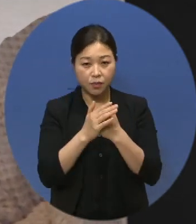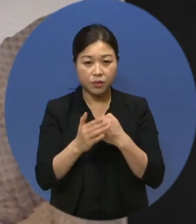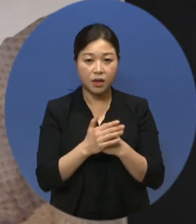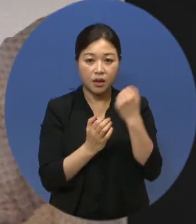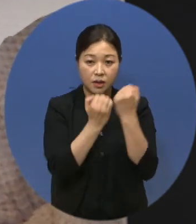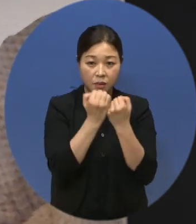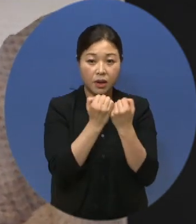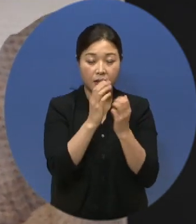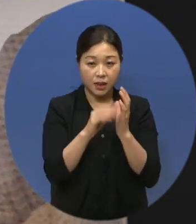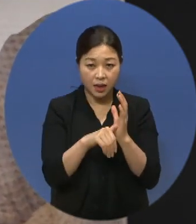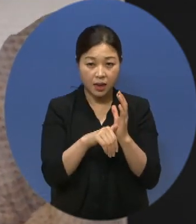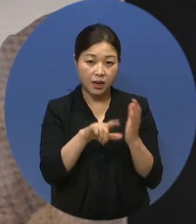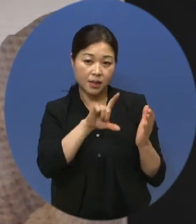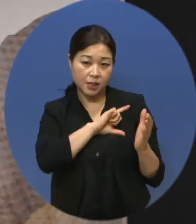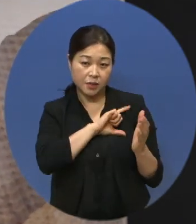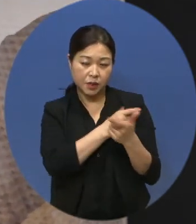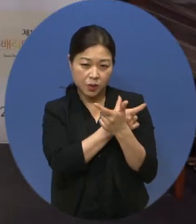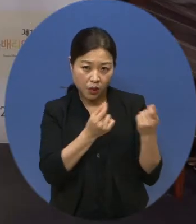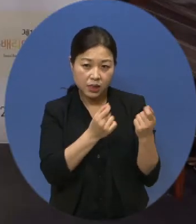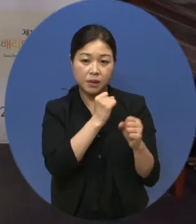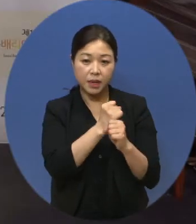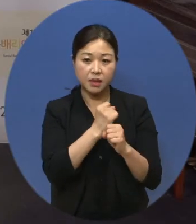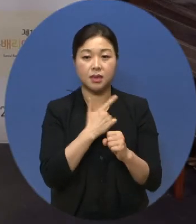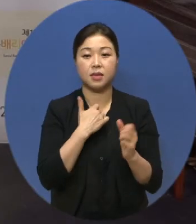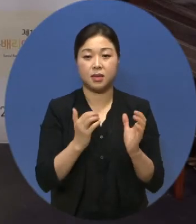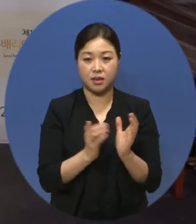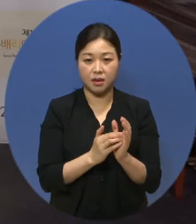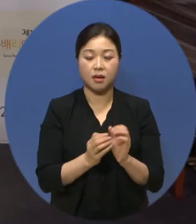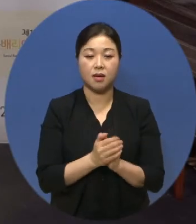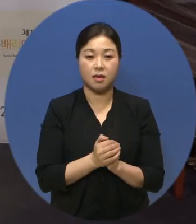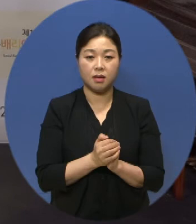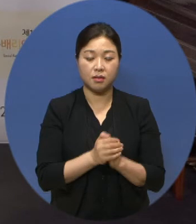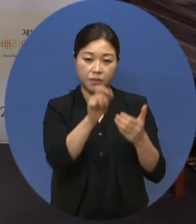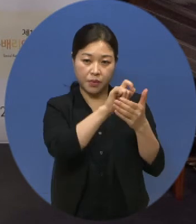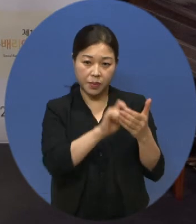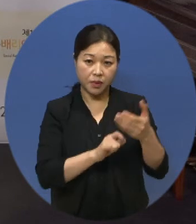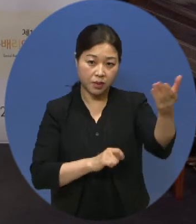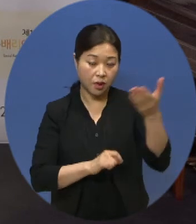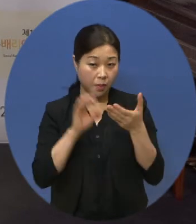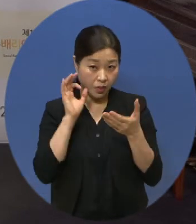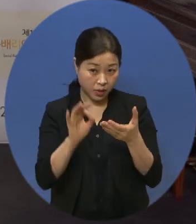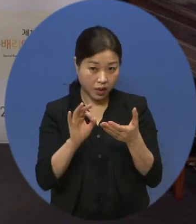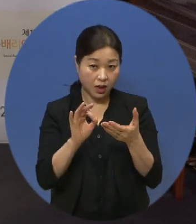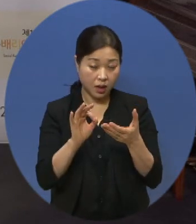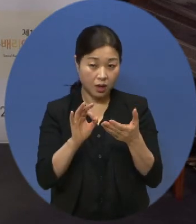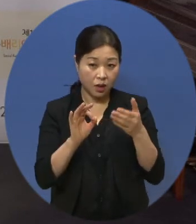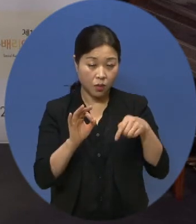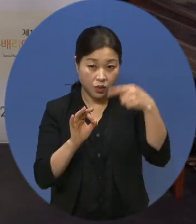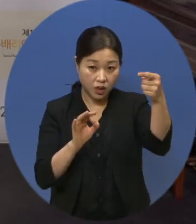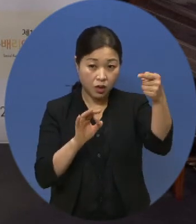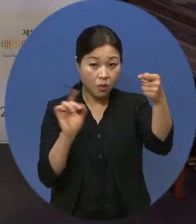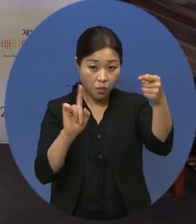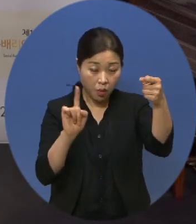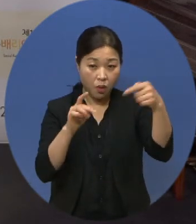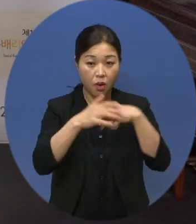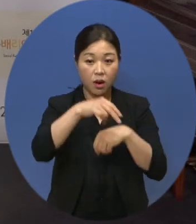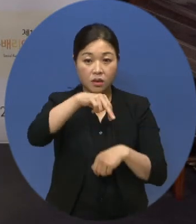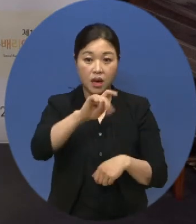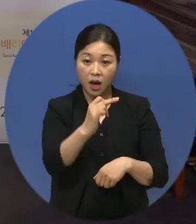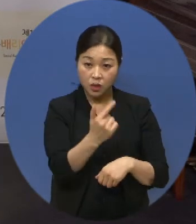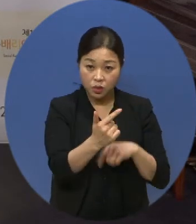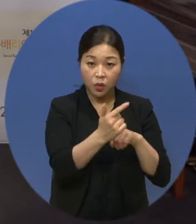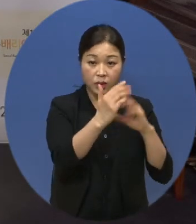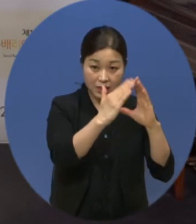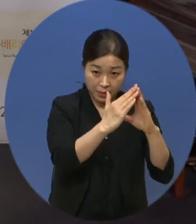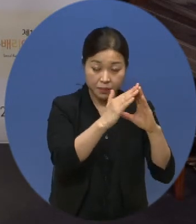좀 통일했어요. 이제 작가님이랑 이제 보내주신 거 봤을 때 이거 앞에서는 뭐 사돈댁 이랬으면 뒤에도